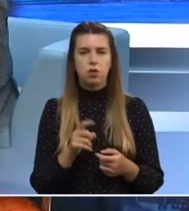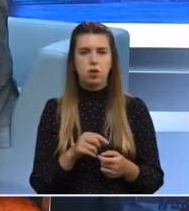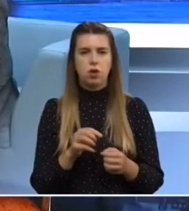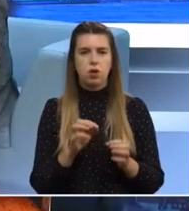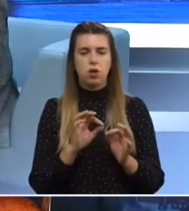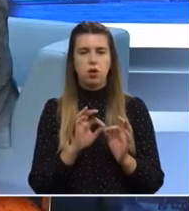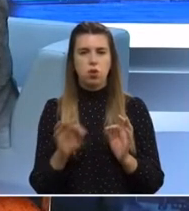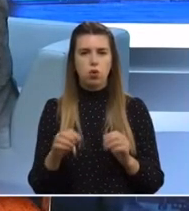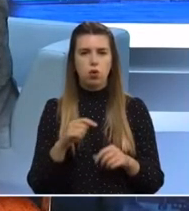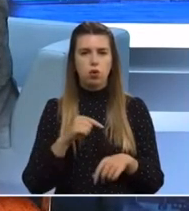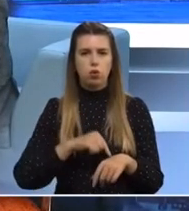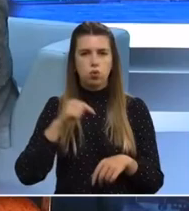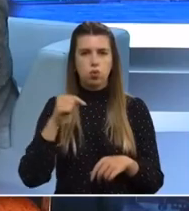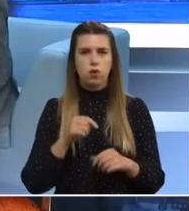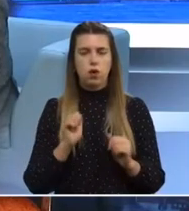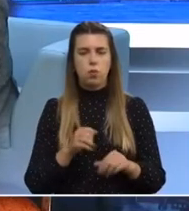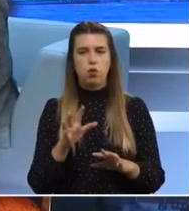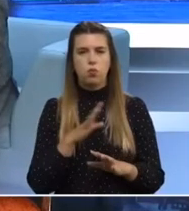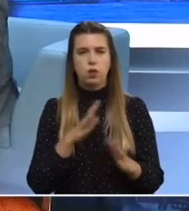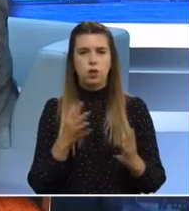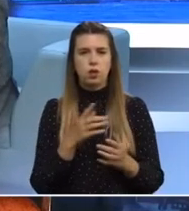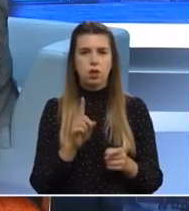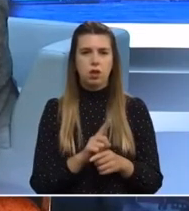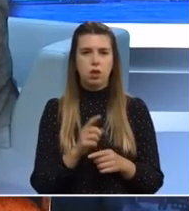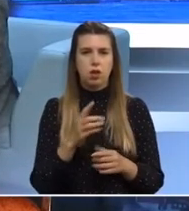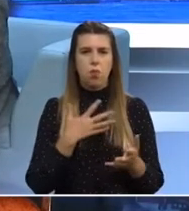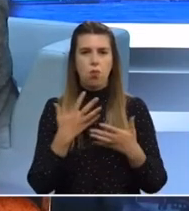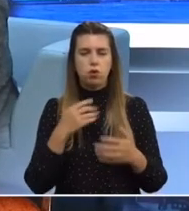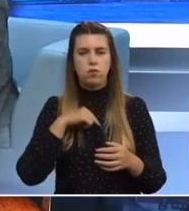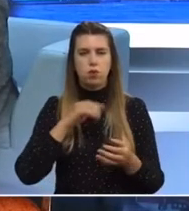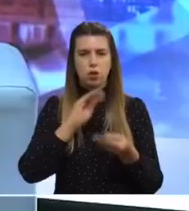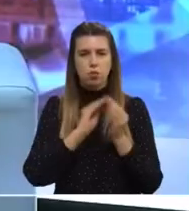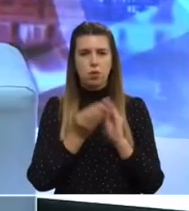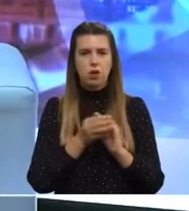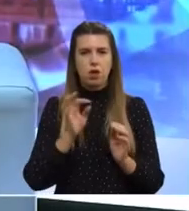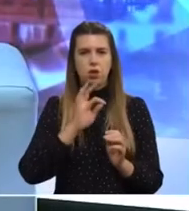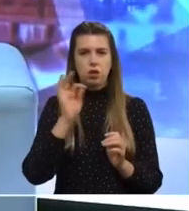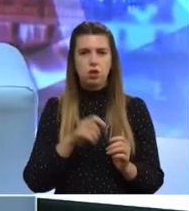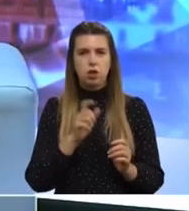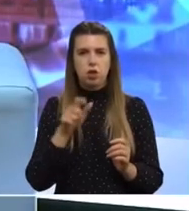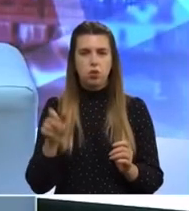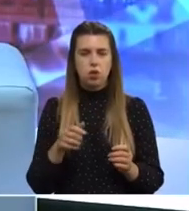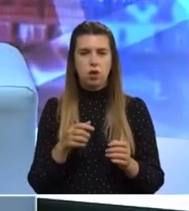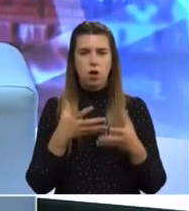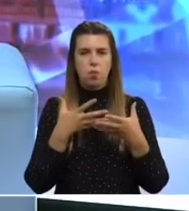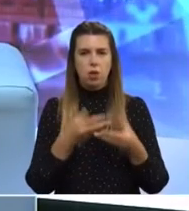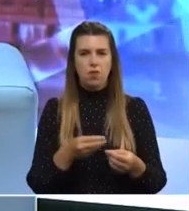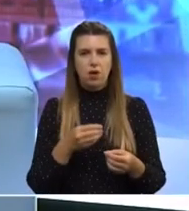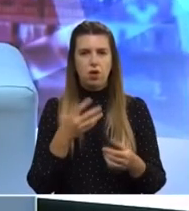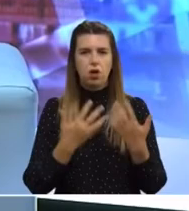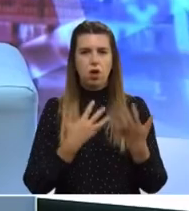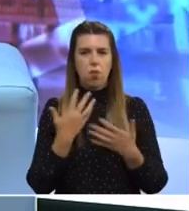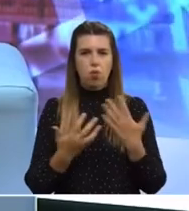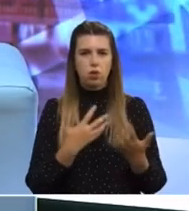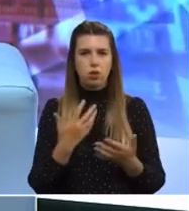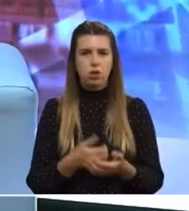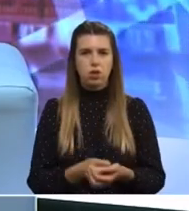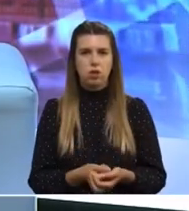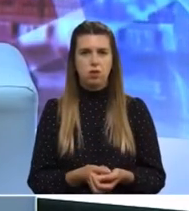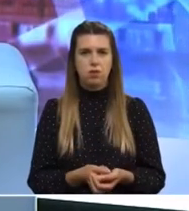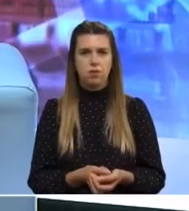что? Это тонкая чувствительность и, может быть, где-то невыраженные эмоции. Потому что зачастую люди подавляют эмоции.